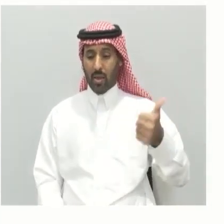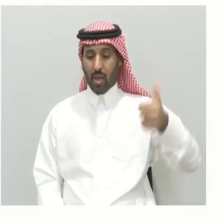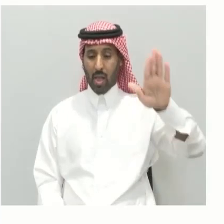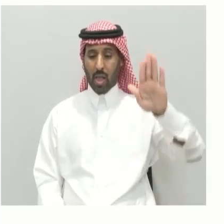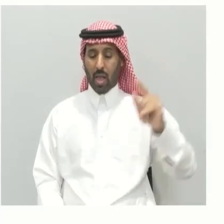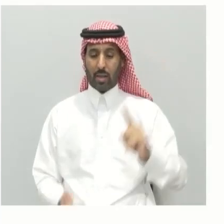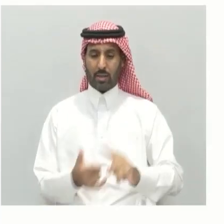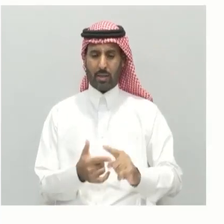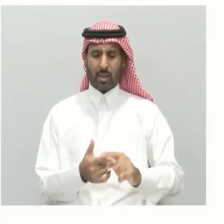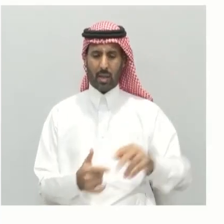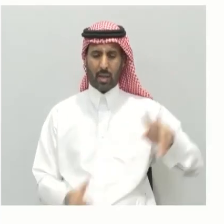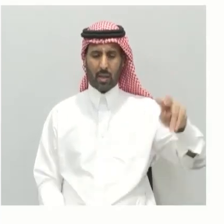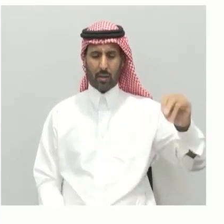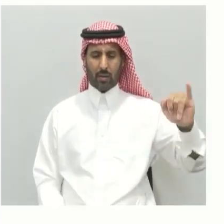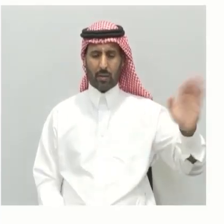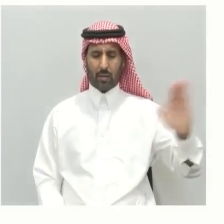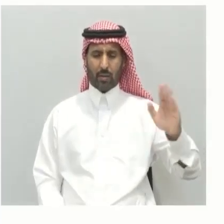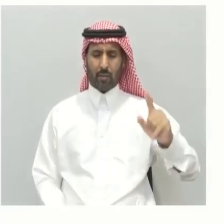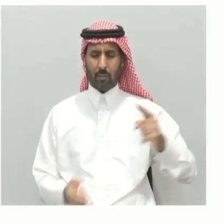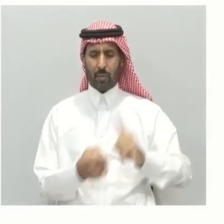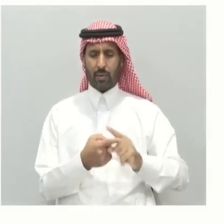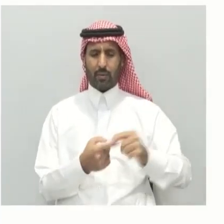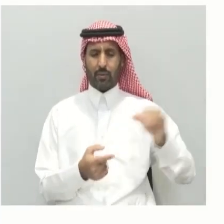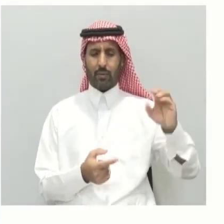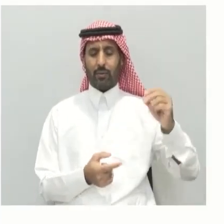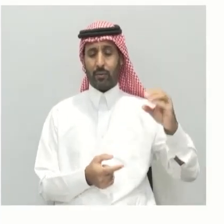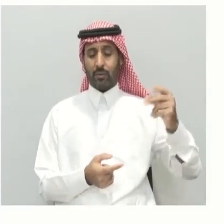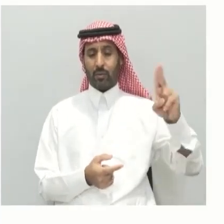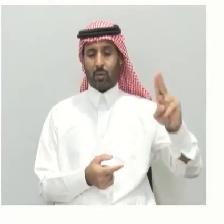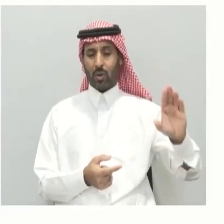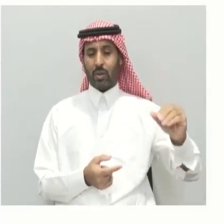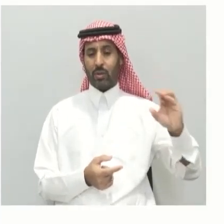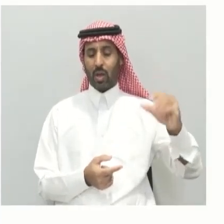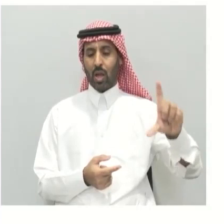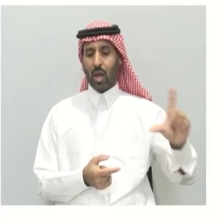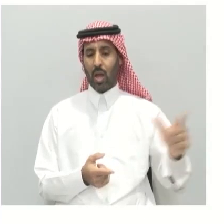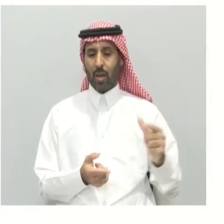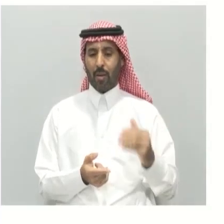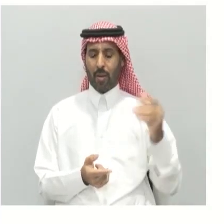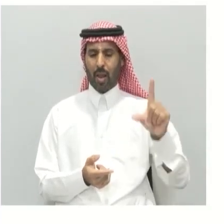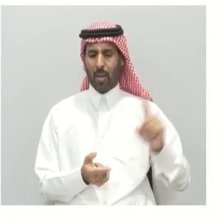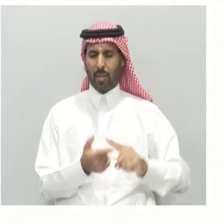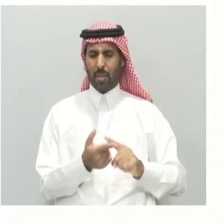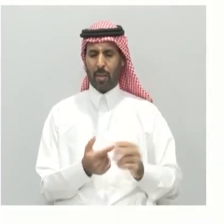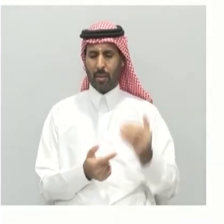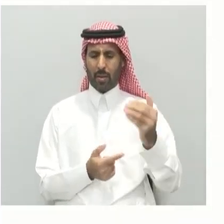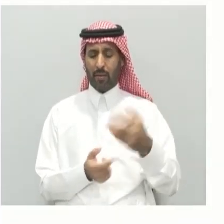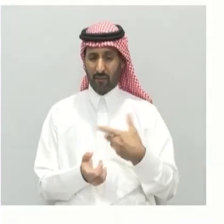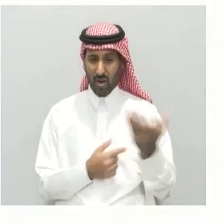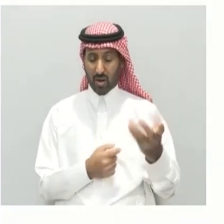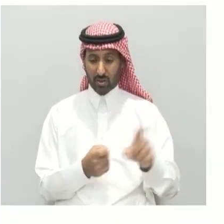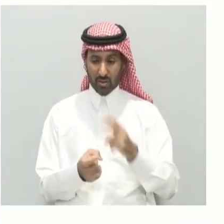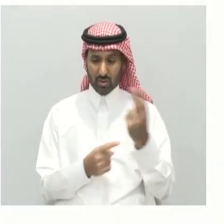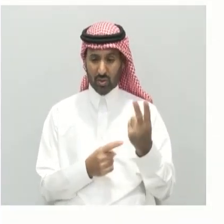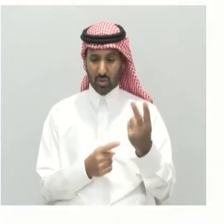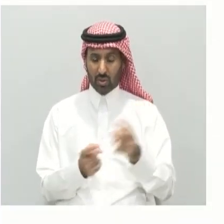موجب اين وعندي هنا السي يو من موجب اين الى ايش الى من فاقد الكترونين